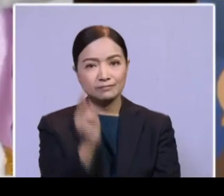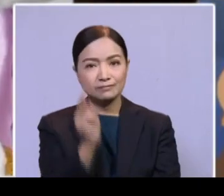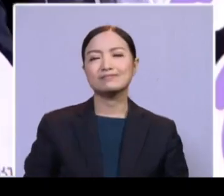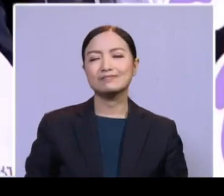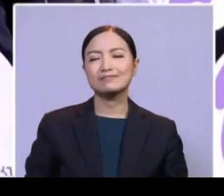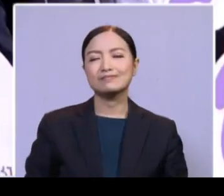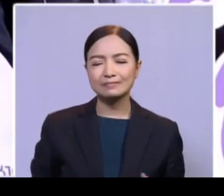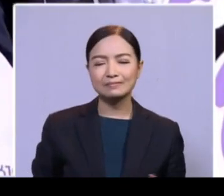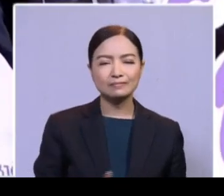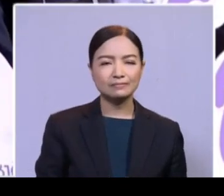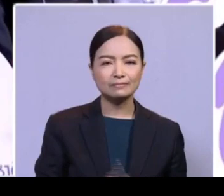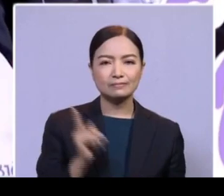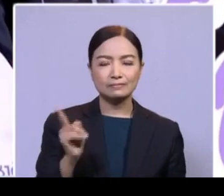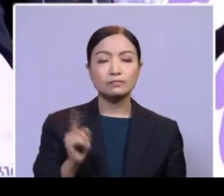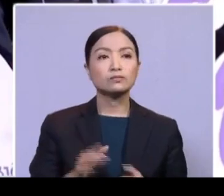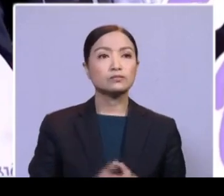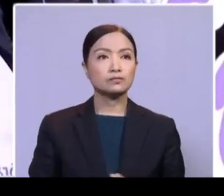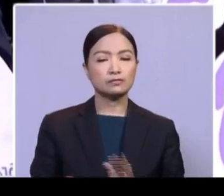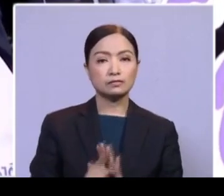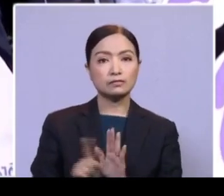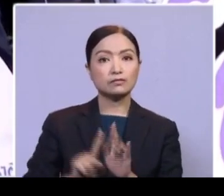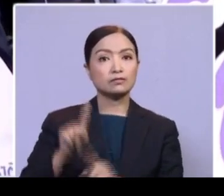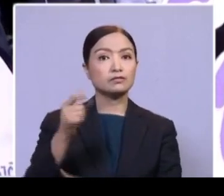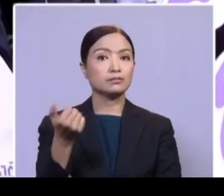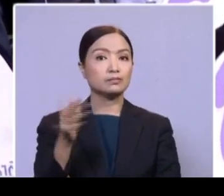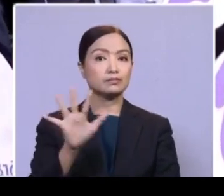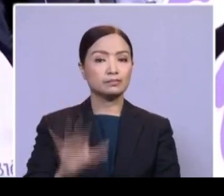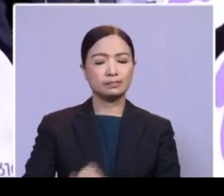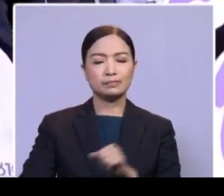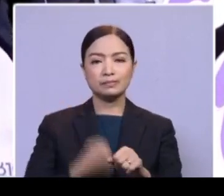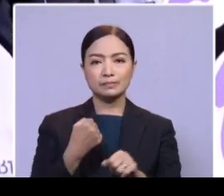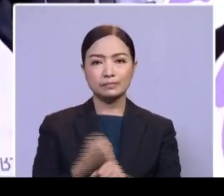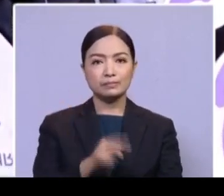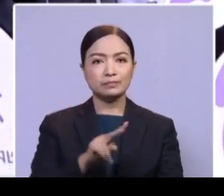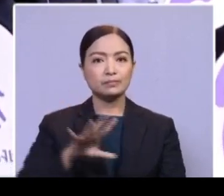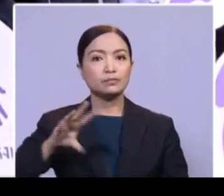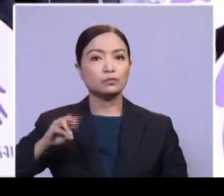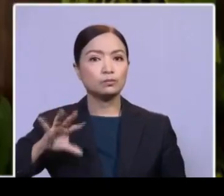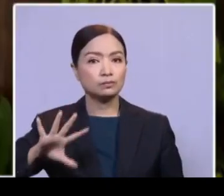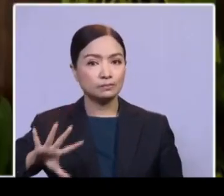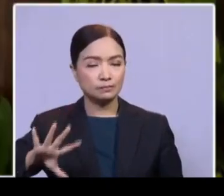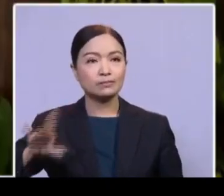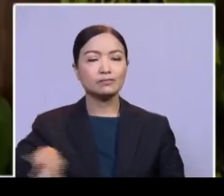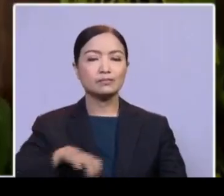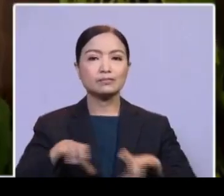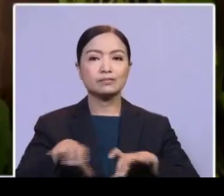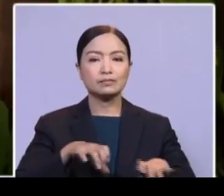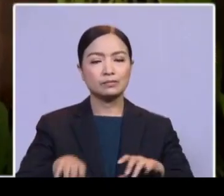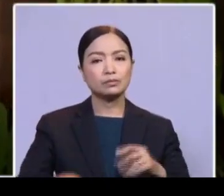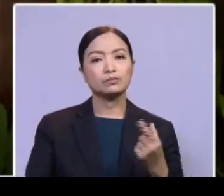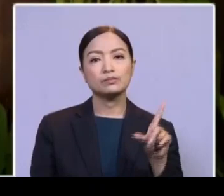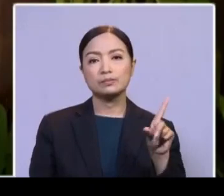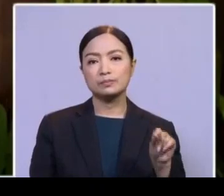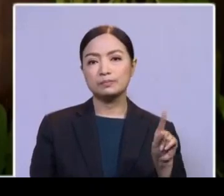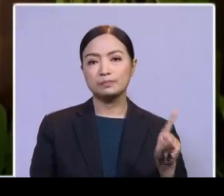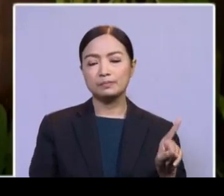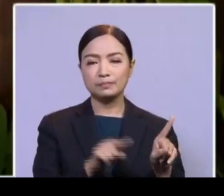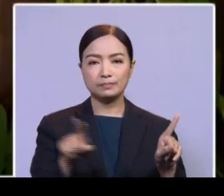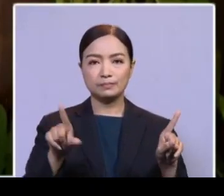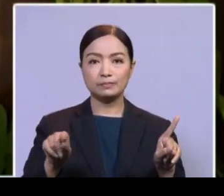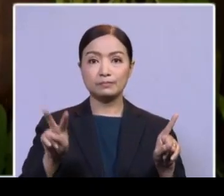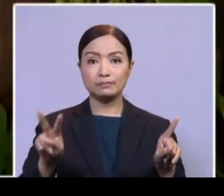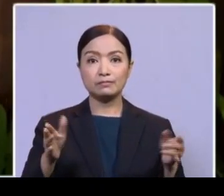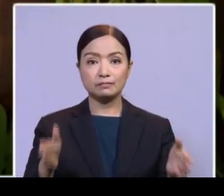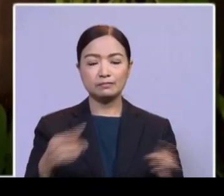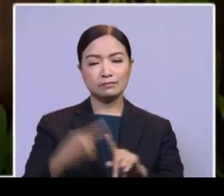เวทีสมัชชาสุขภาพแห่งชาติครั้งที่ 15พุทธศักราช 2565จัดขึ้นระหว่างวันที่21-22